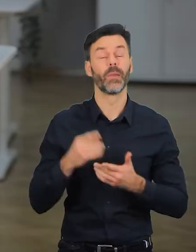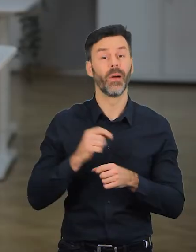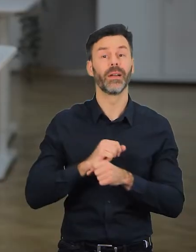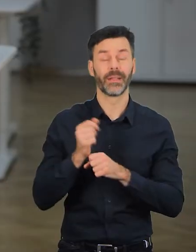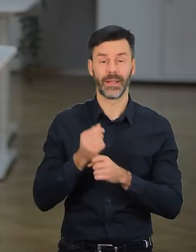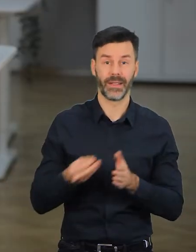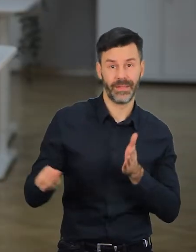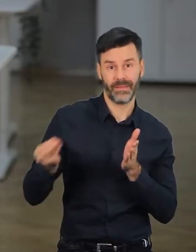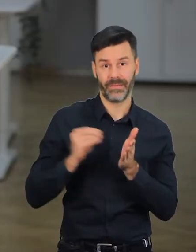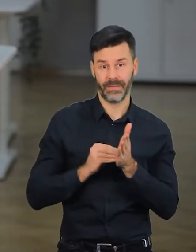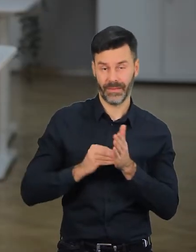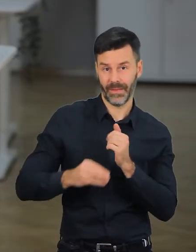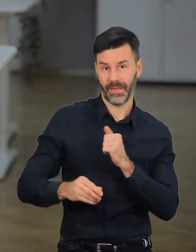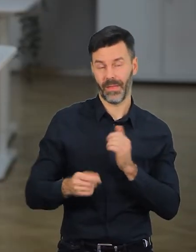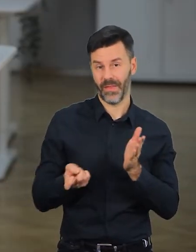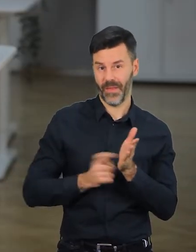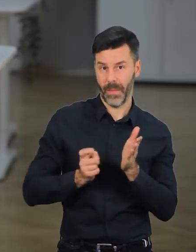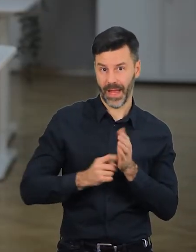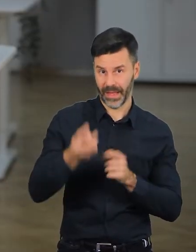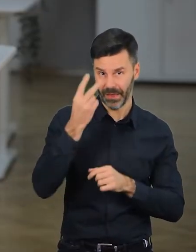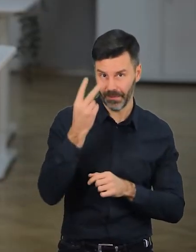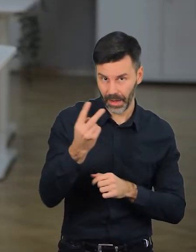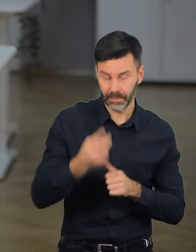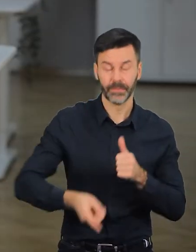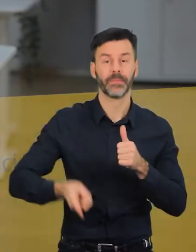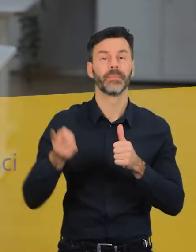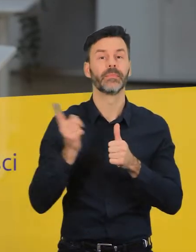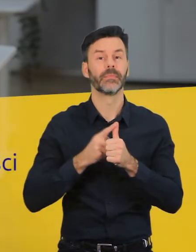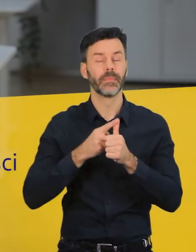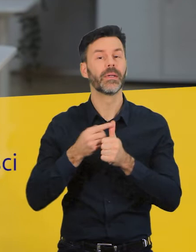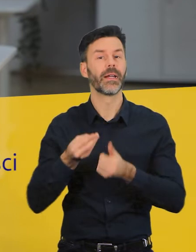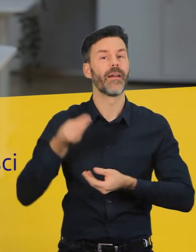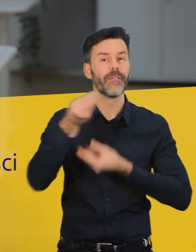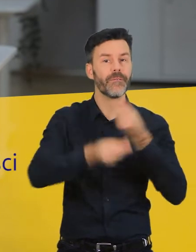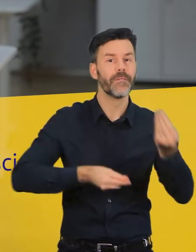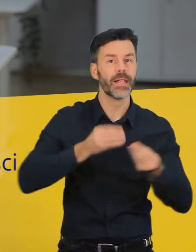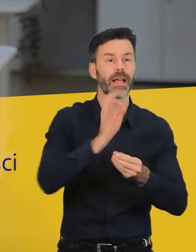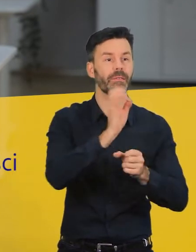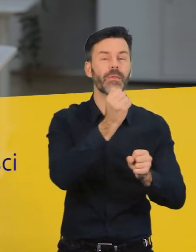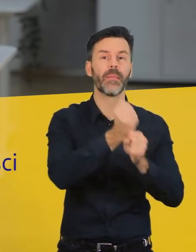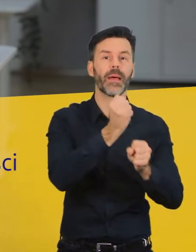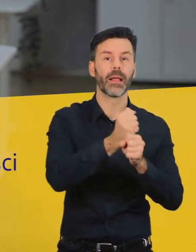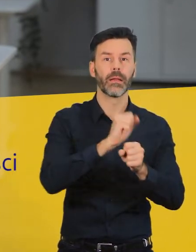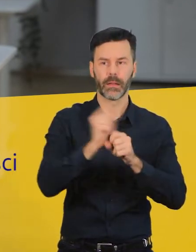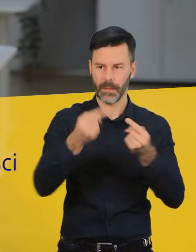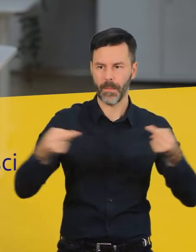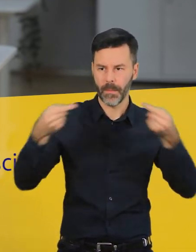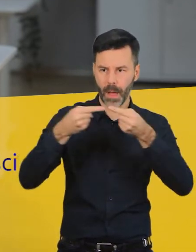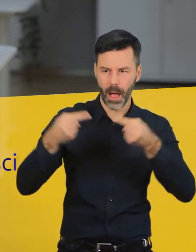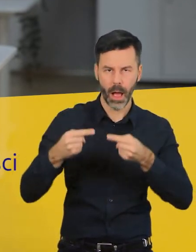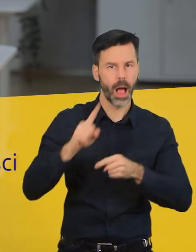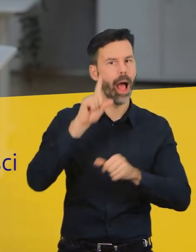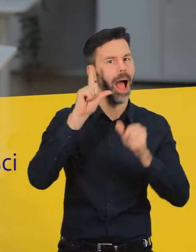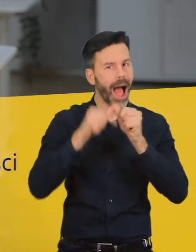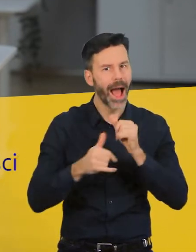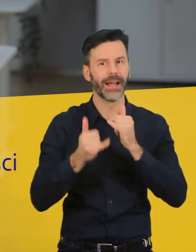Poza wyżej wymienionymi są jeszcze dwa dodatkowe wymagania, mianowicie wydatki związane z zaangażowaniem personelu są